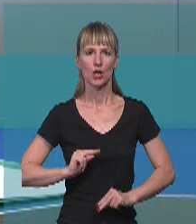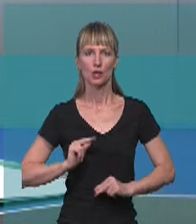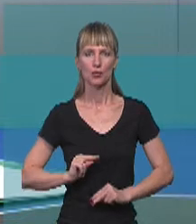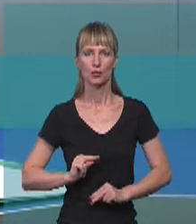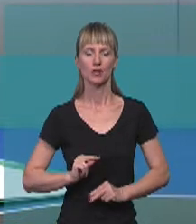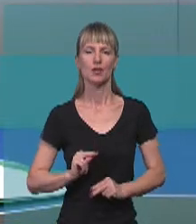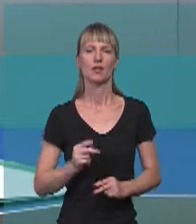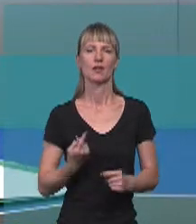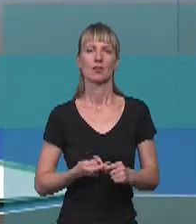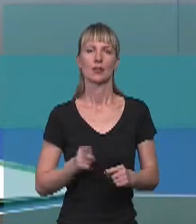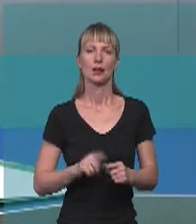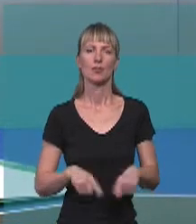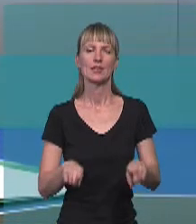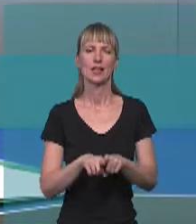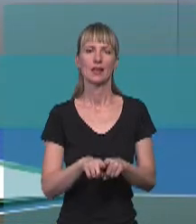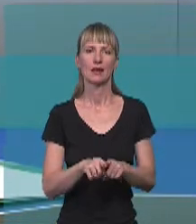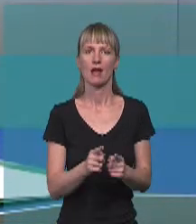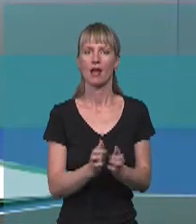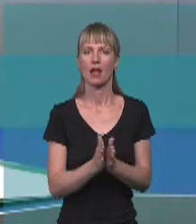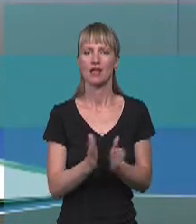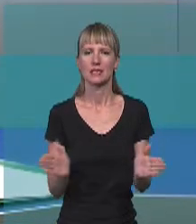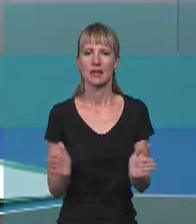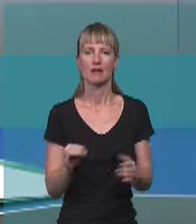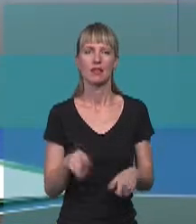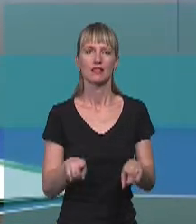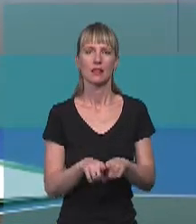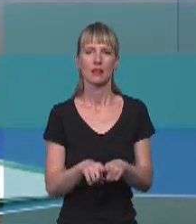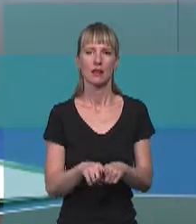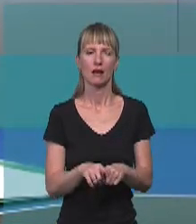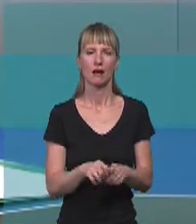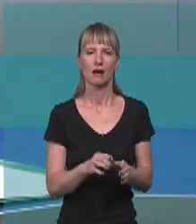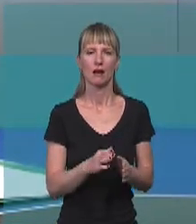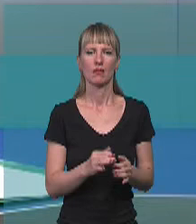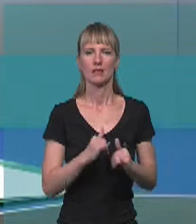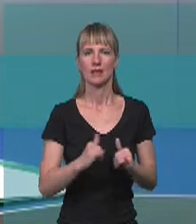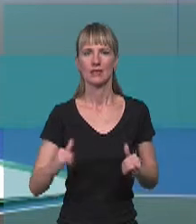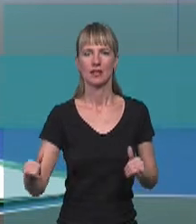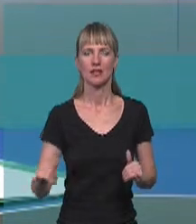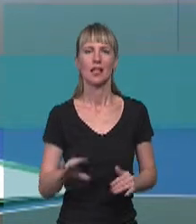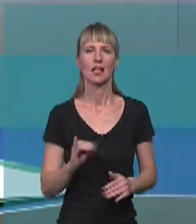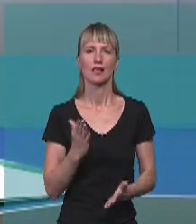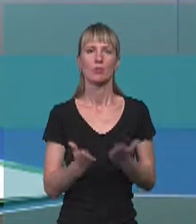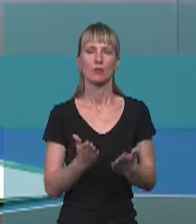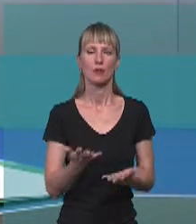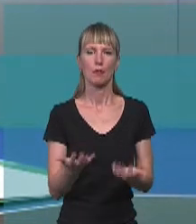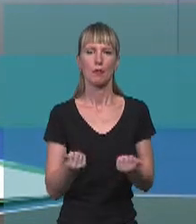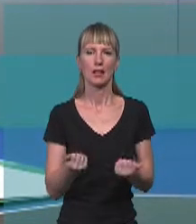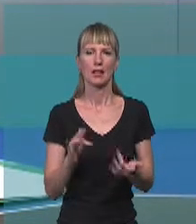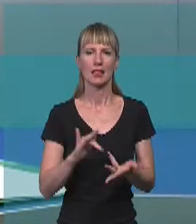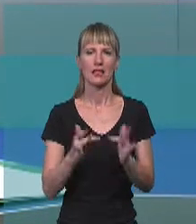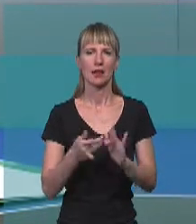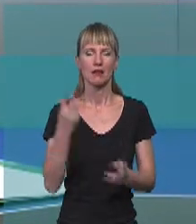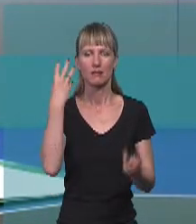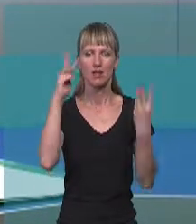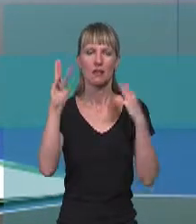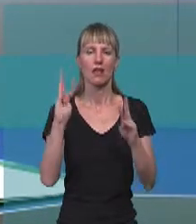Тому от такий розрив і така динаміка. Якщо ми будемо брати веб-дизайнера, це може бути теж